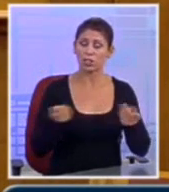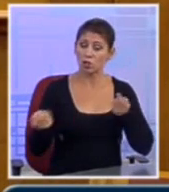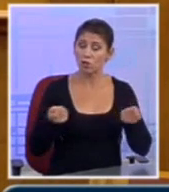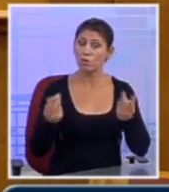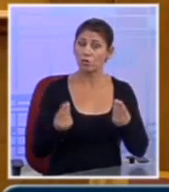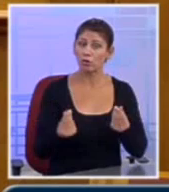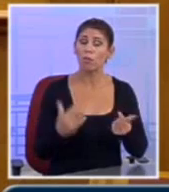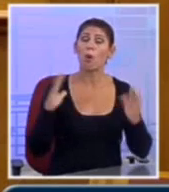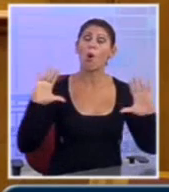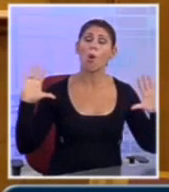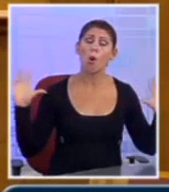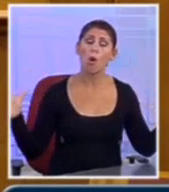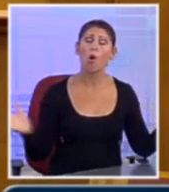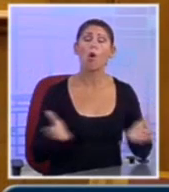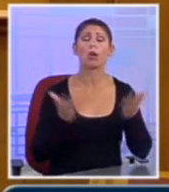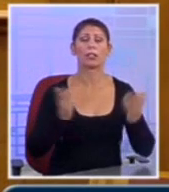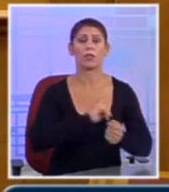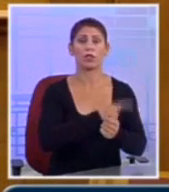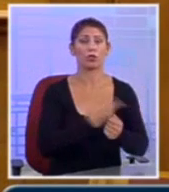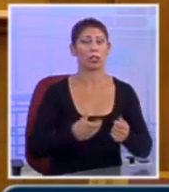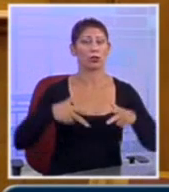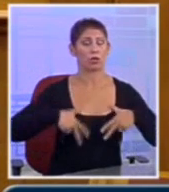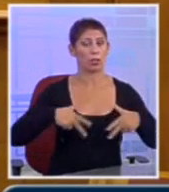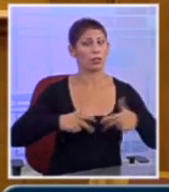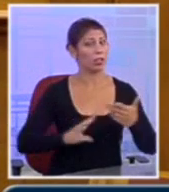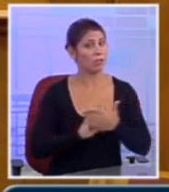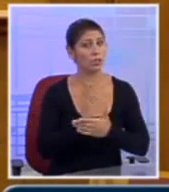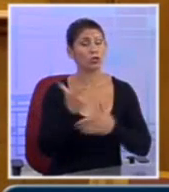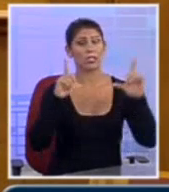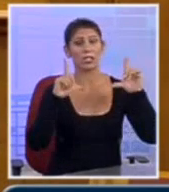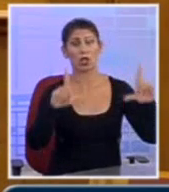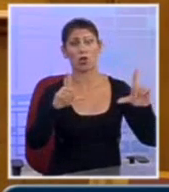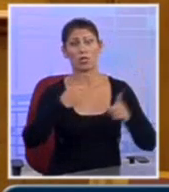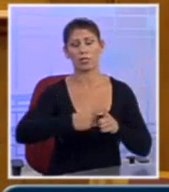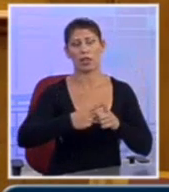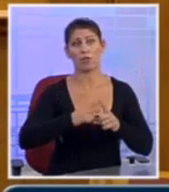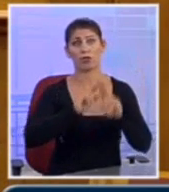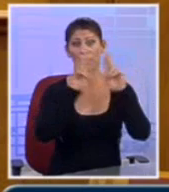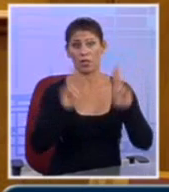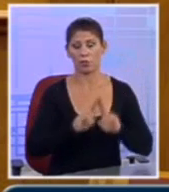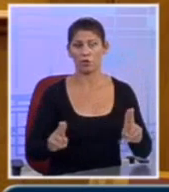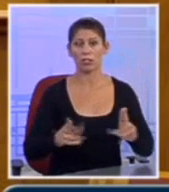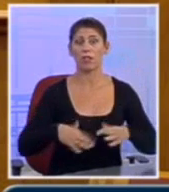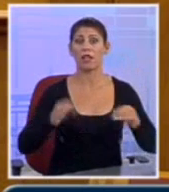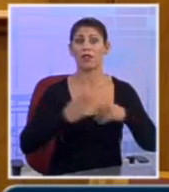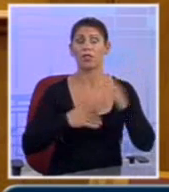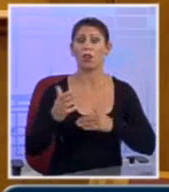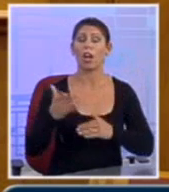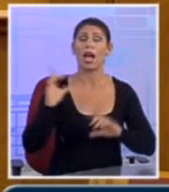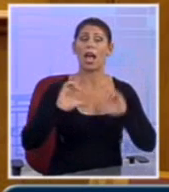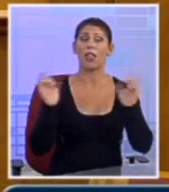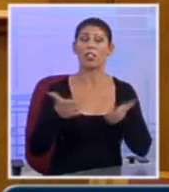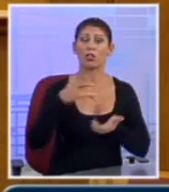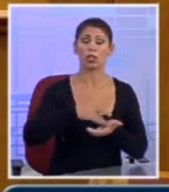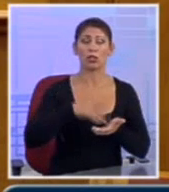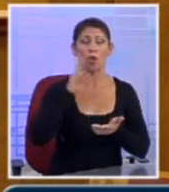αξιοποιήσουμε όλες τις δυνατότητες που έχει αυτή τη στιγμή η πολιτεία για να βελτιώσει την εικόνα της χώρας διεθνώς, και θα ιδρύει Εθνικό Κέντρο Οπτικοακουστικών